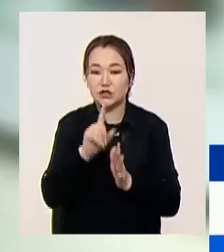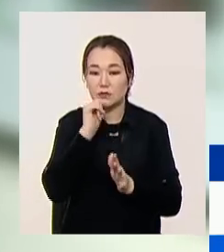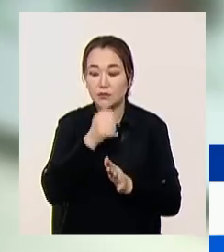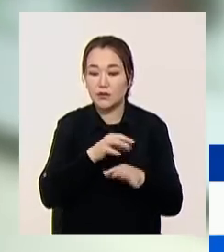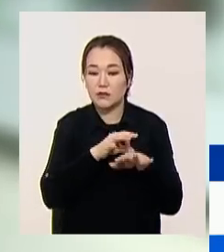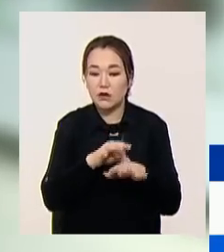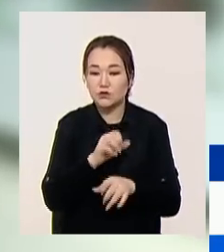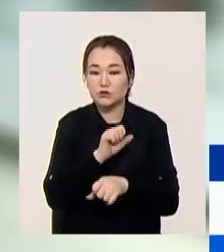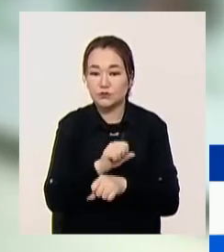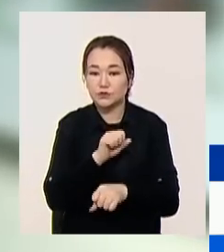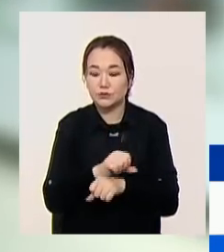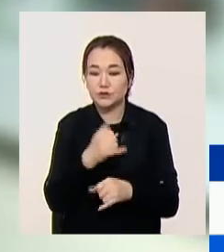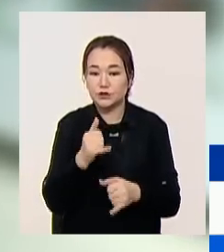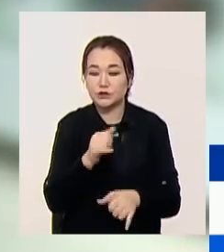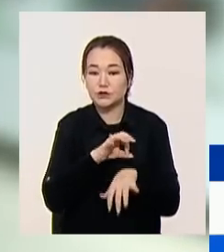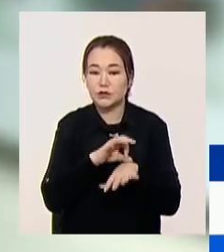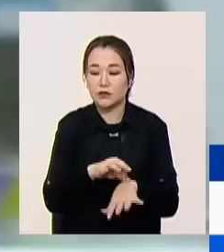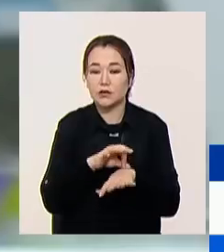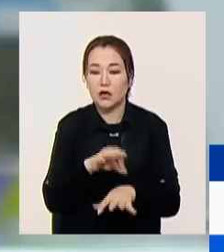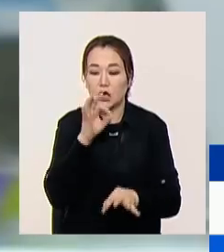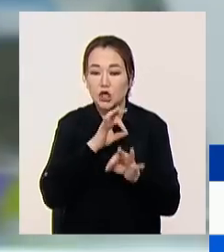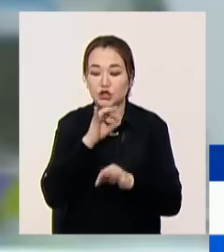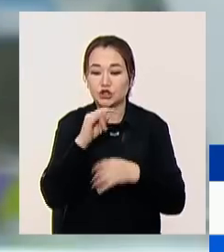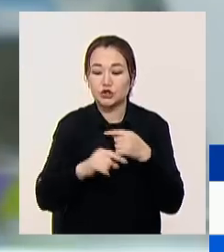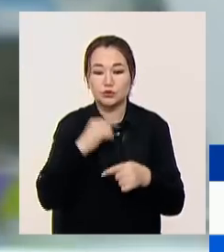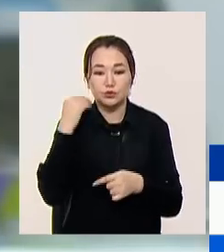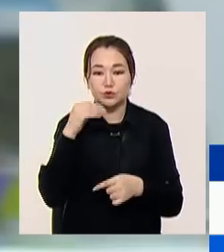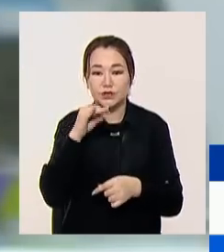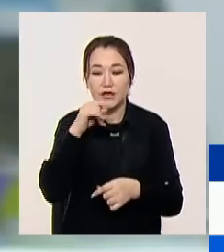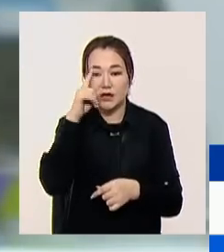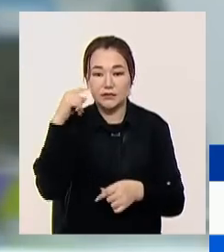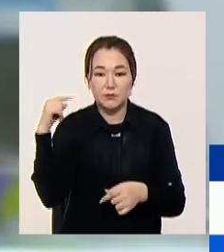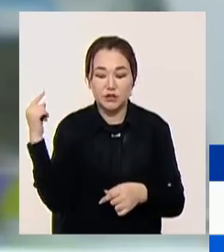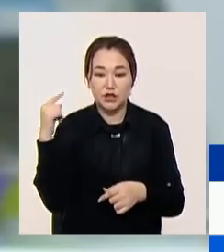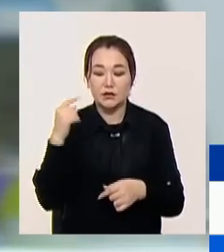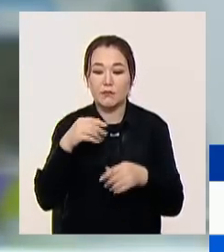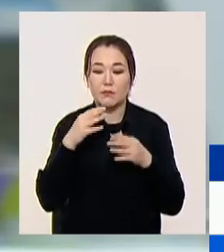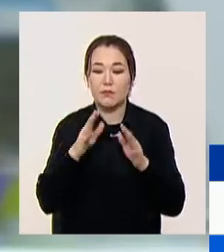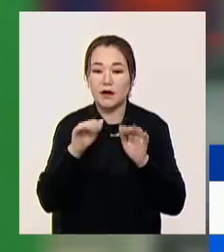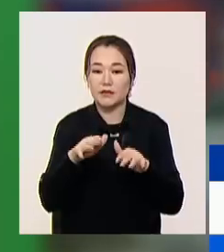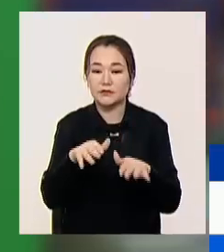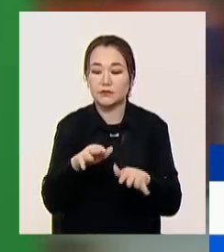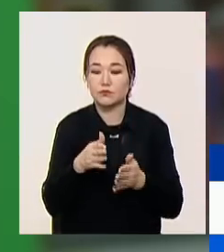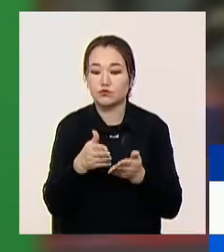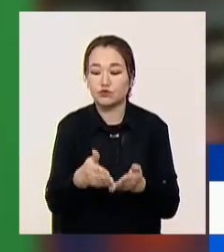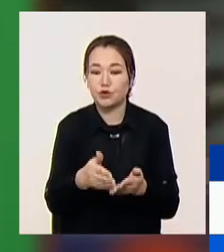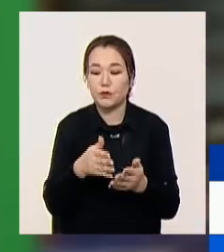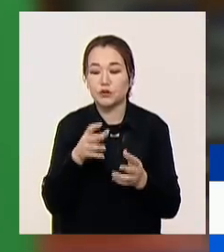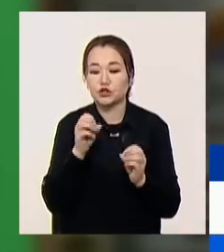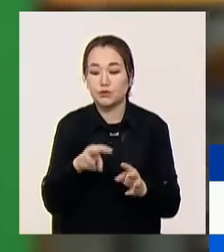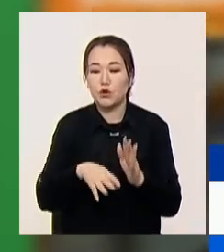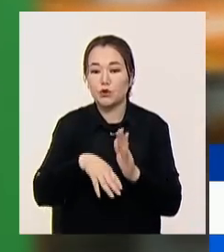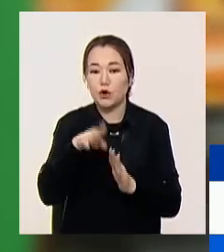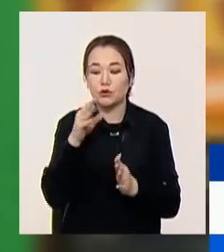с поставками. Сейчас транспортировать лекарства приходится через Турцию и Азербайджан морскими путями, что намного дороже. По